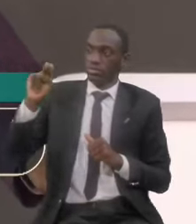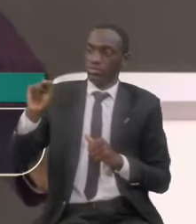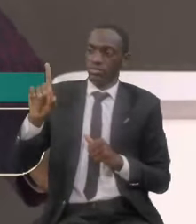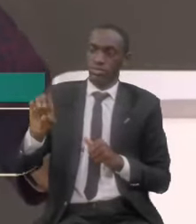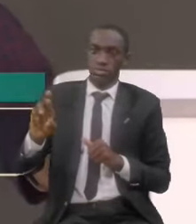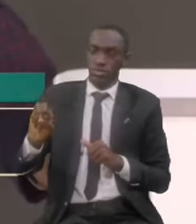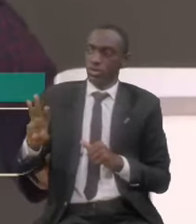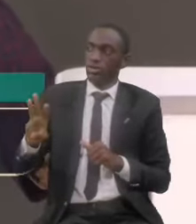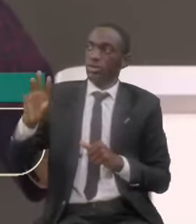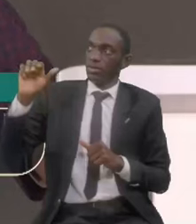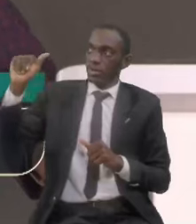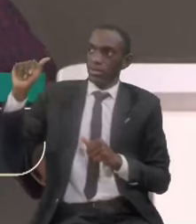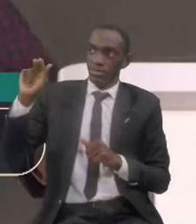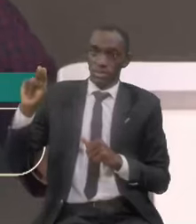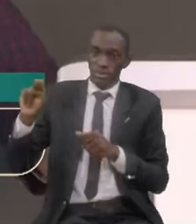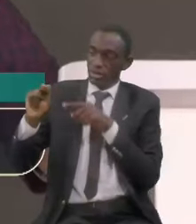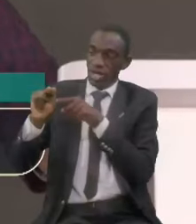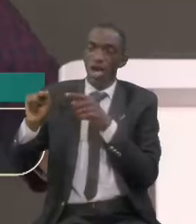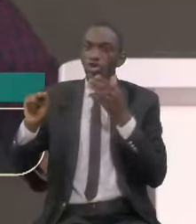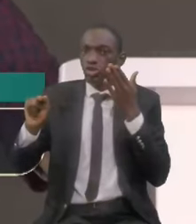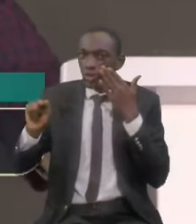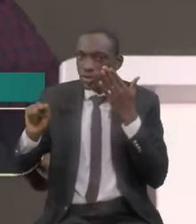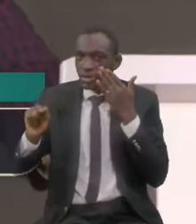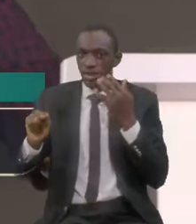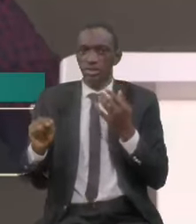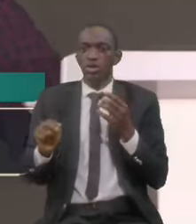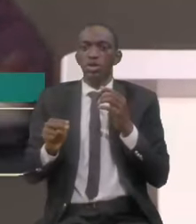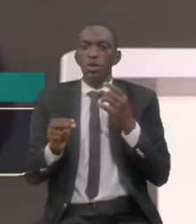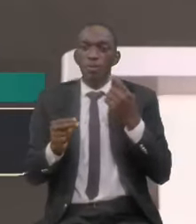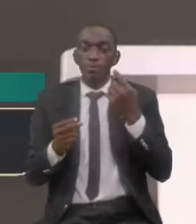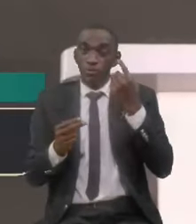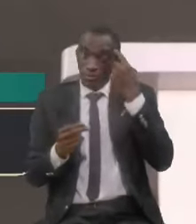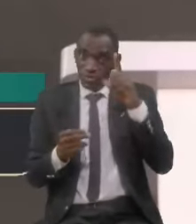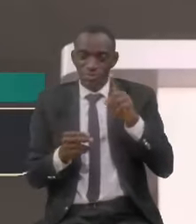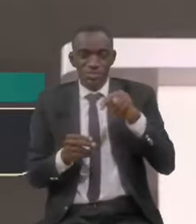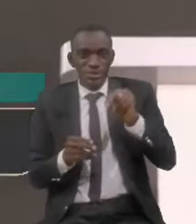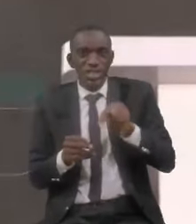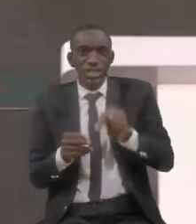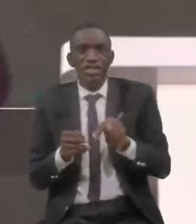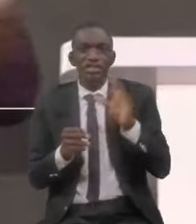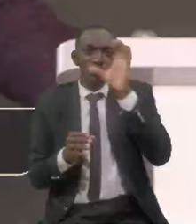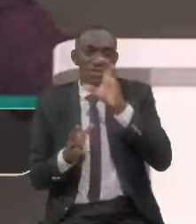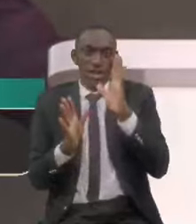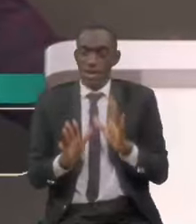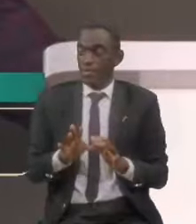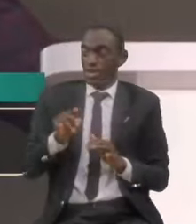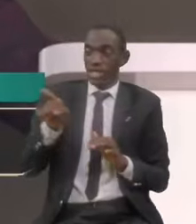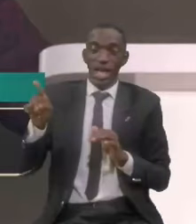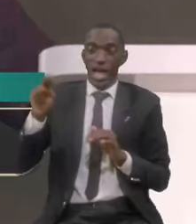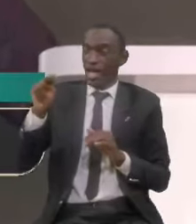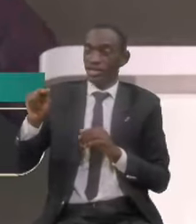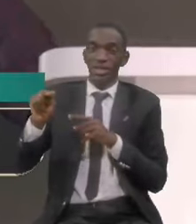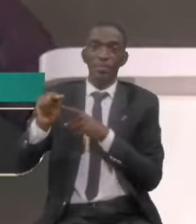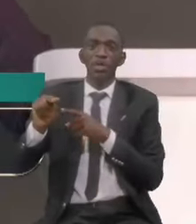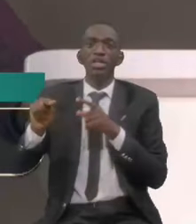Notoire. En conduisant les chercheurs à sortir du dilemme. André était noté pour cela.